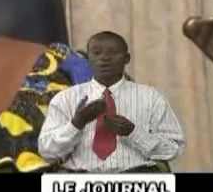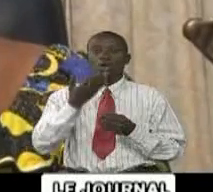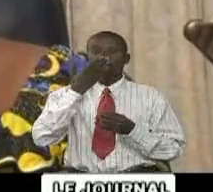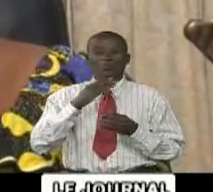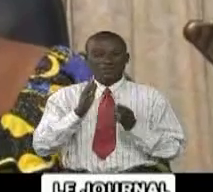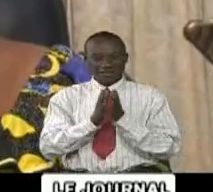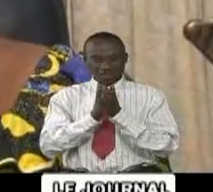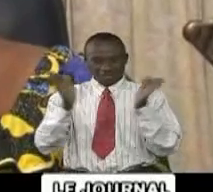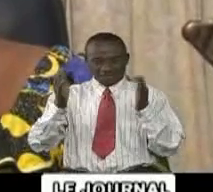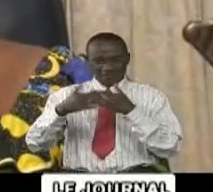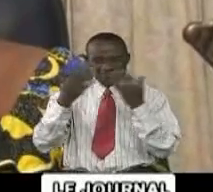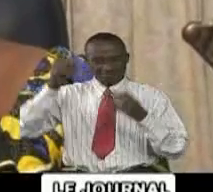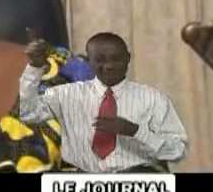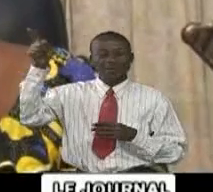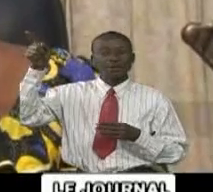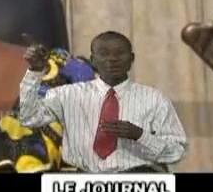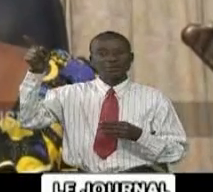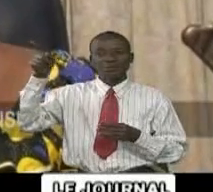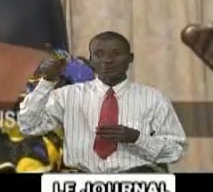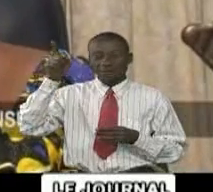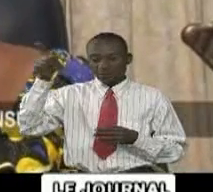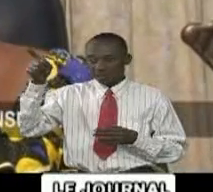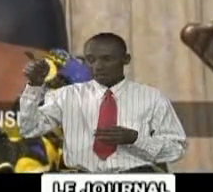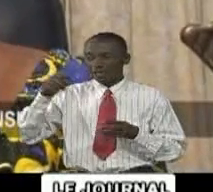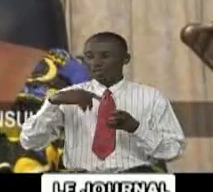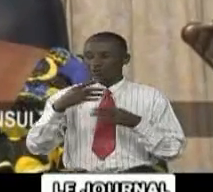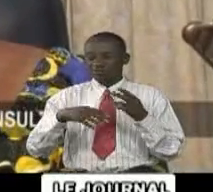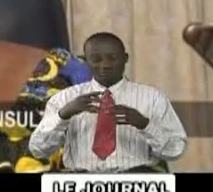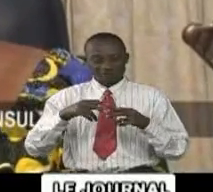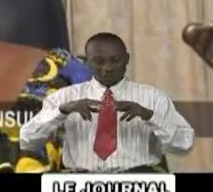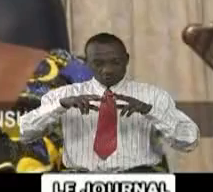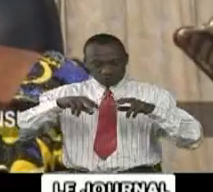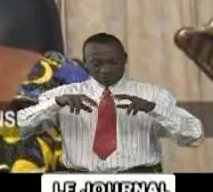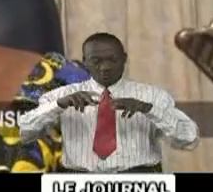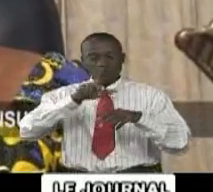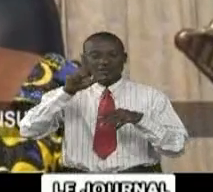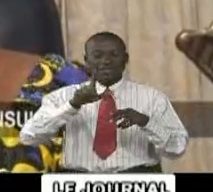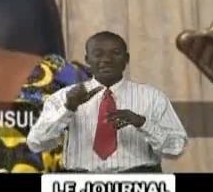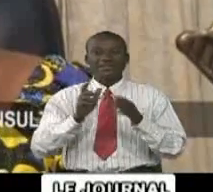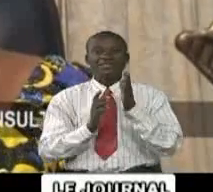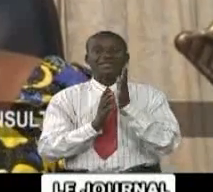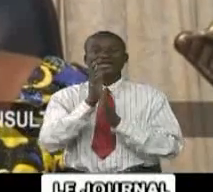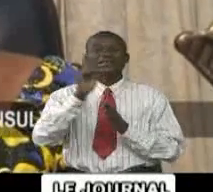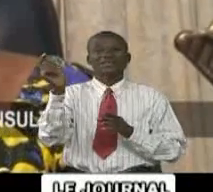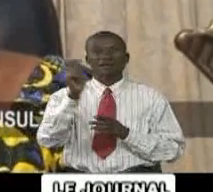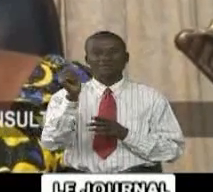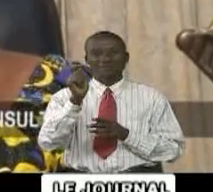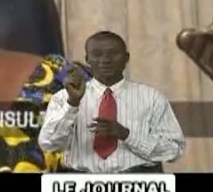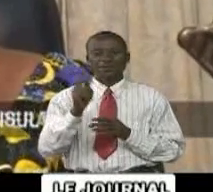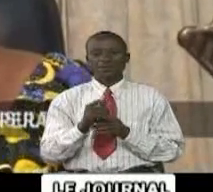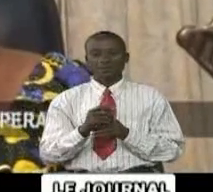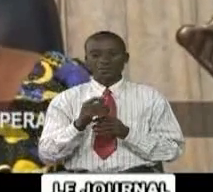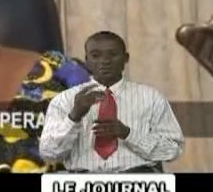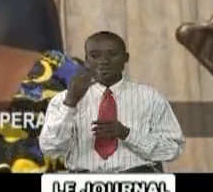yemo kuna nde consultation et qu'au banda lundi le 15 avril et que le 24